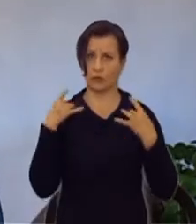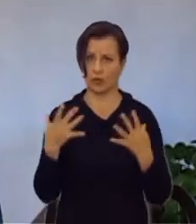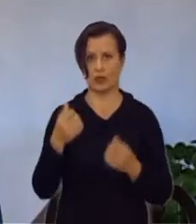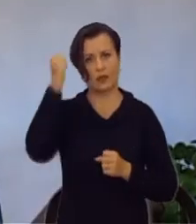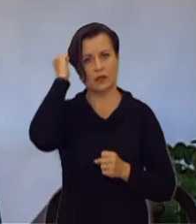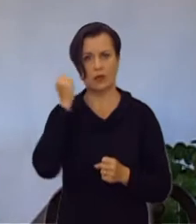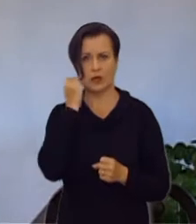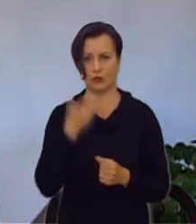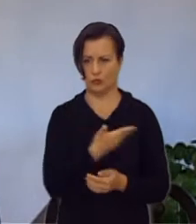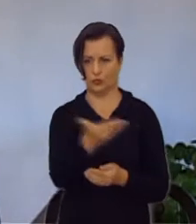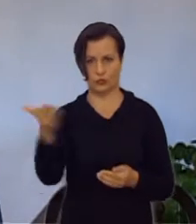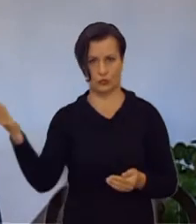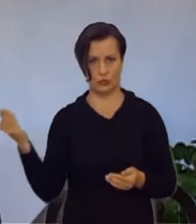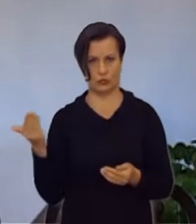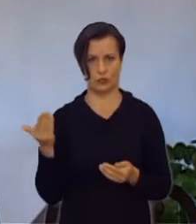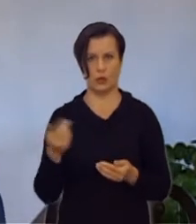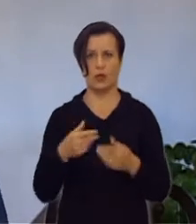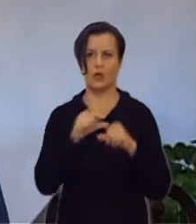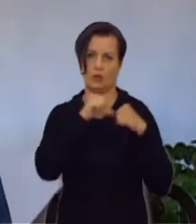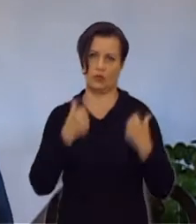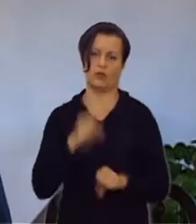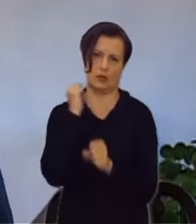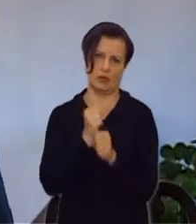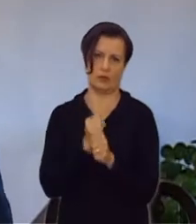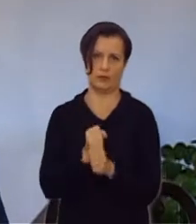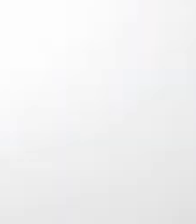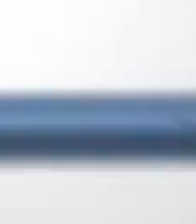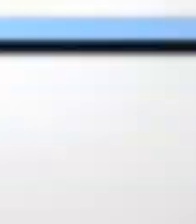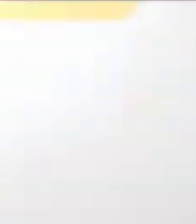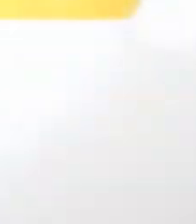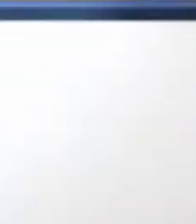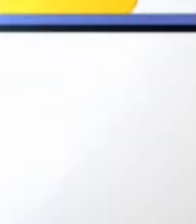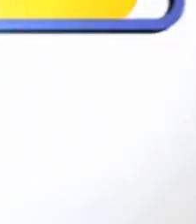jūsų švente. Tikrai dėkui už jūsų atsidavimą ir nuoširdų darbą.